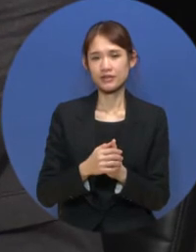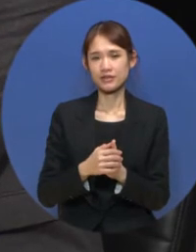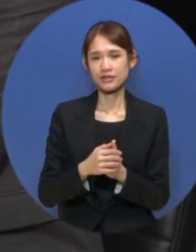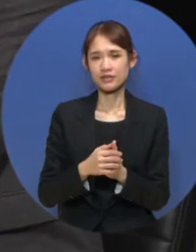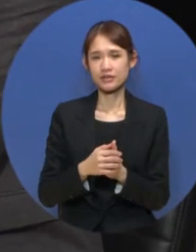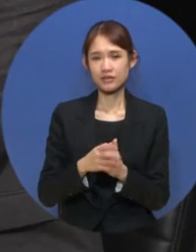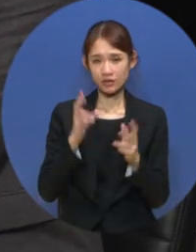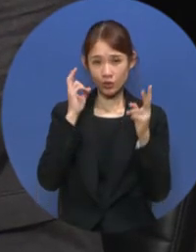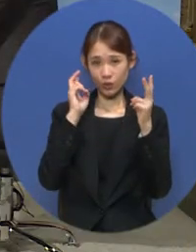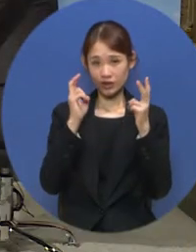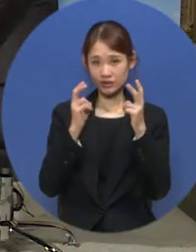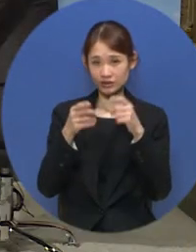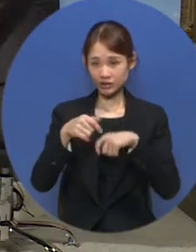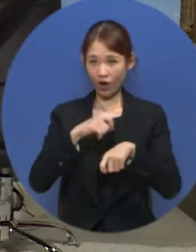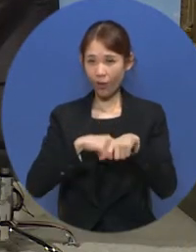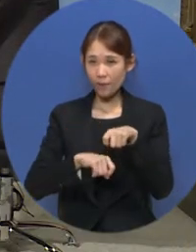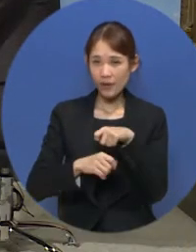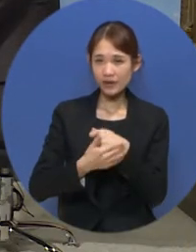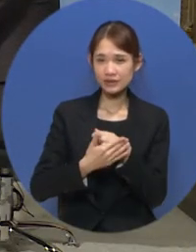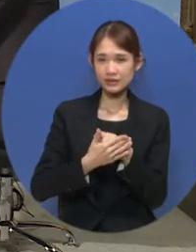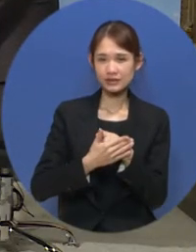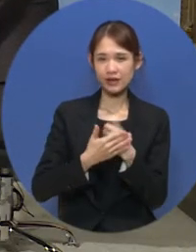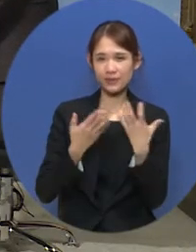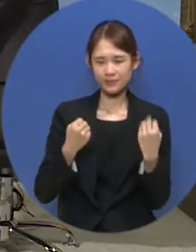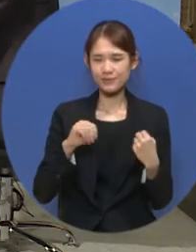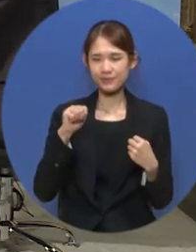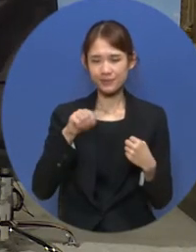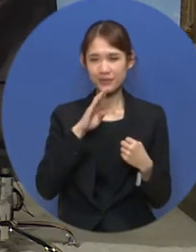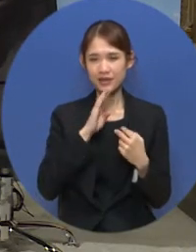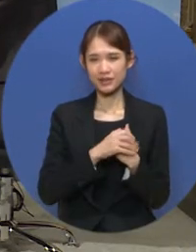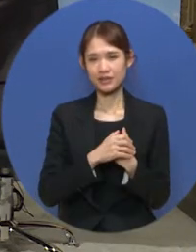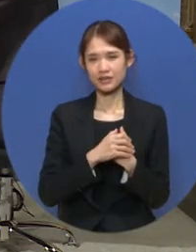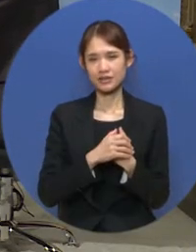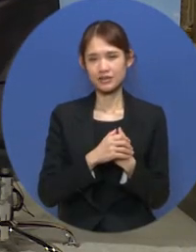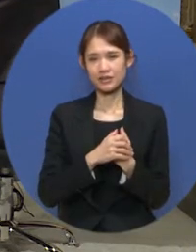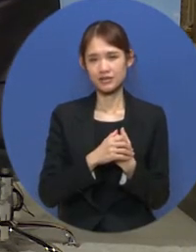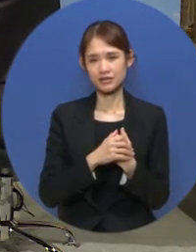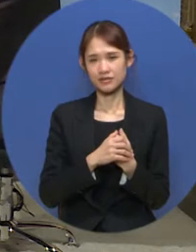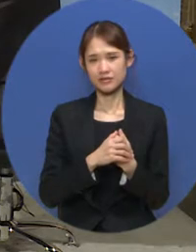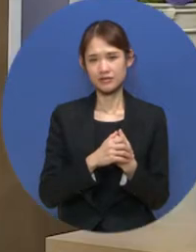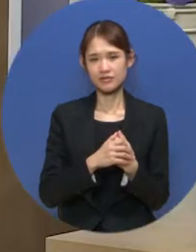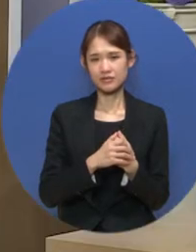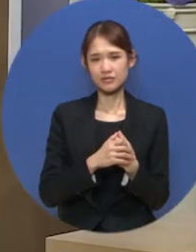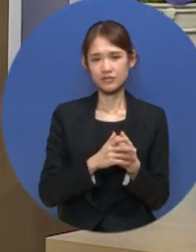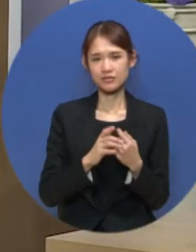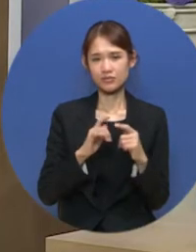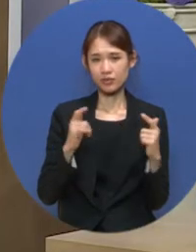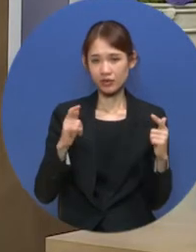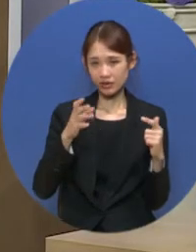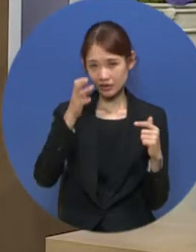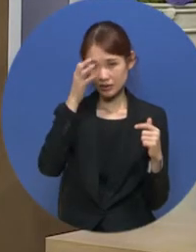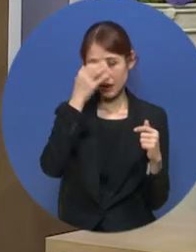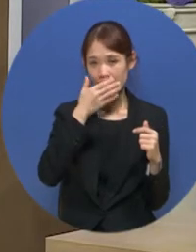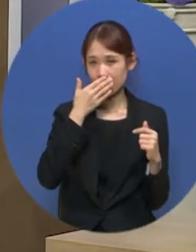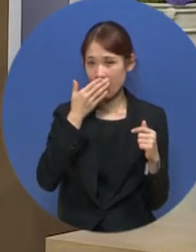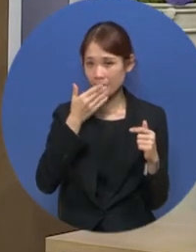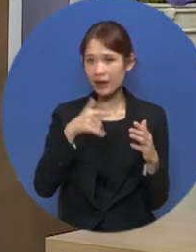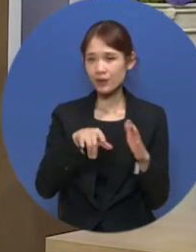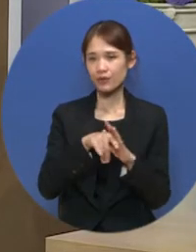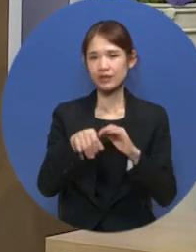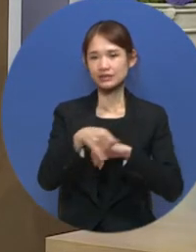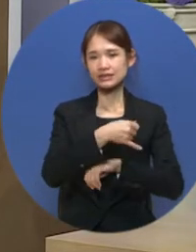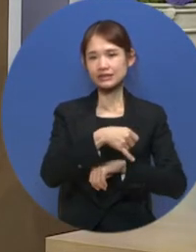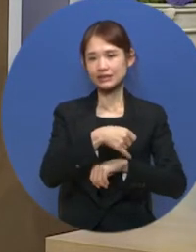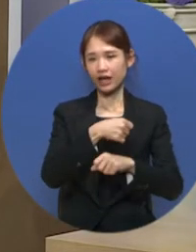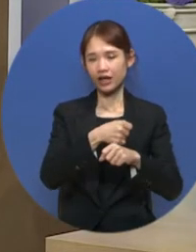아, 회사에서도 좀 전폭적인 지지를 해주시나요? 네네, 그렇습니다. 아, 네. 이런 모든 가능성을 위한